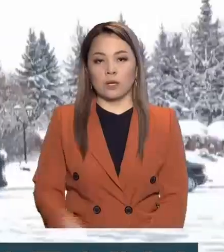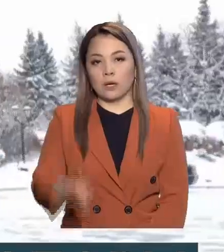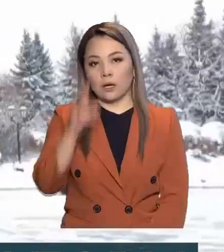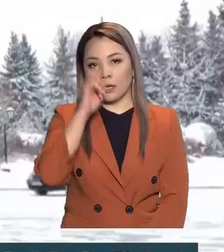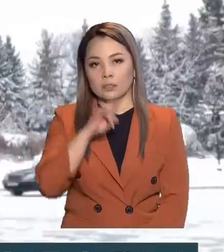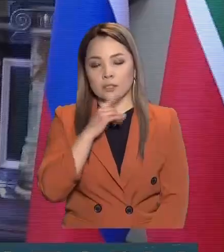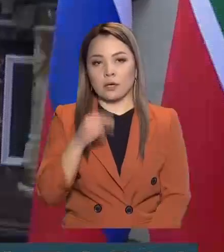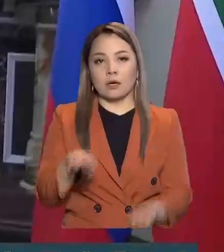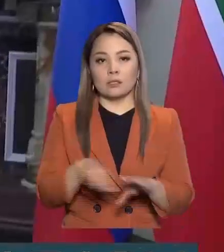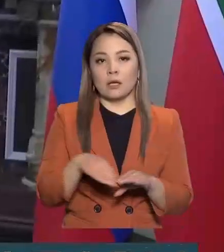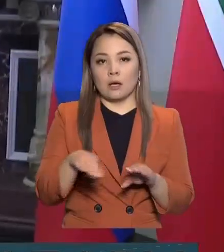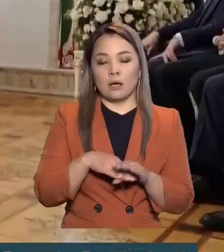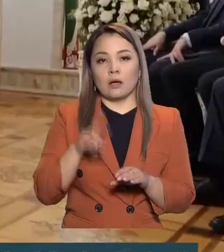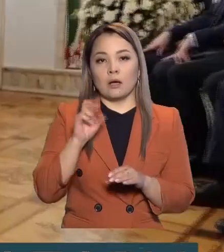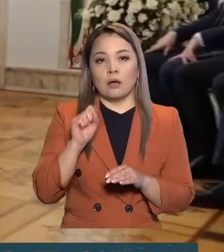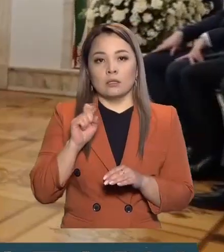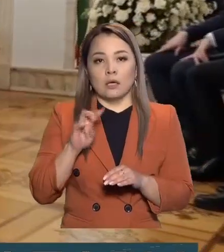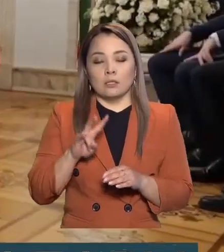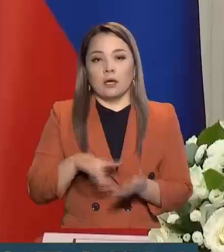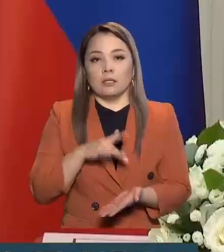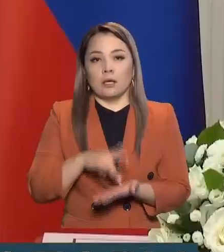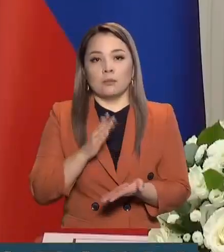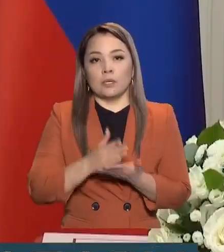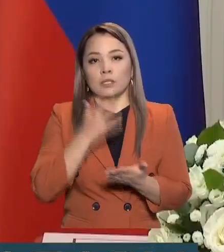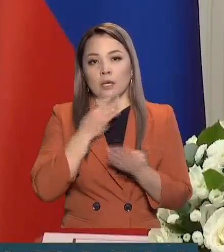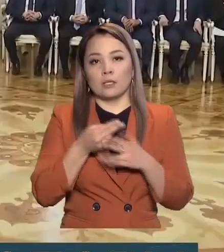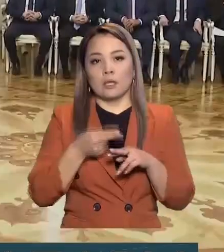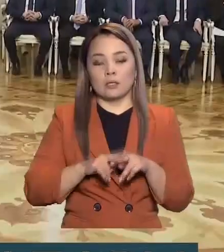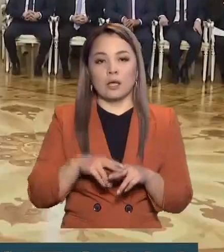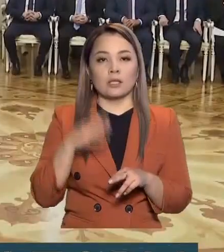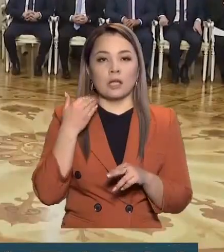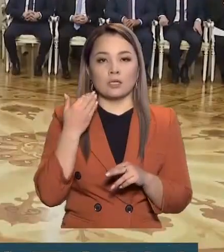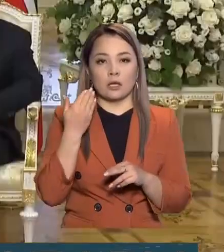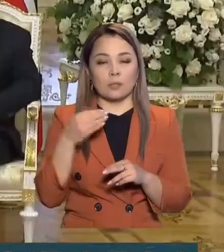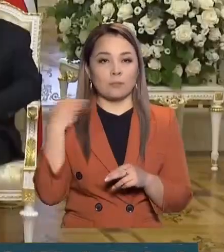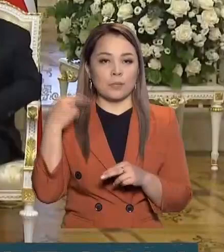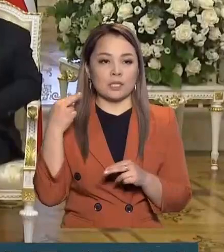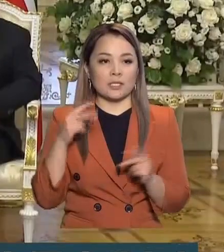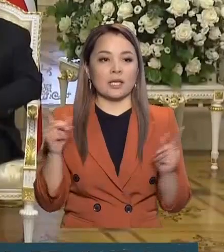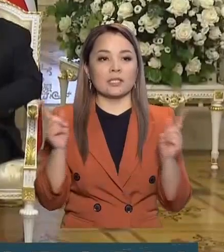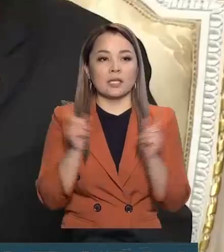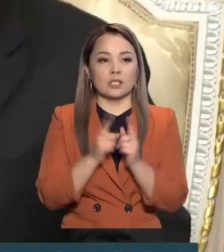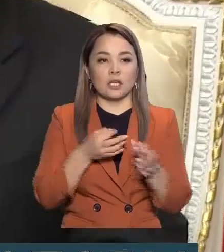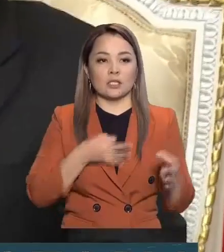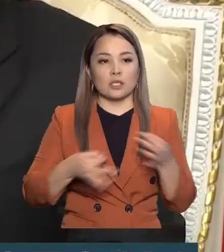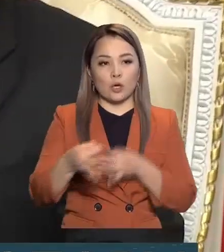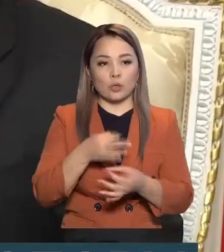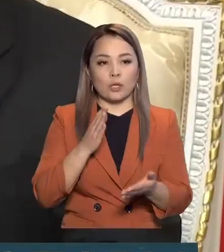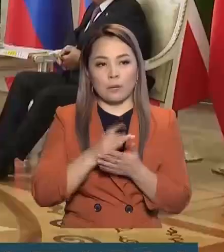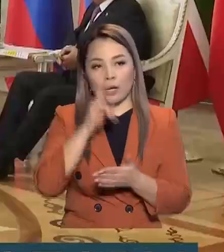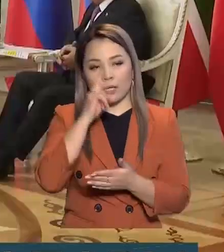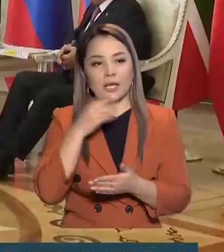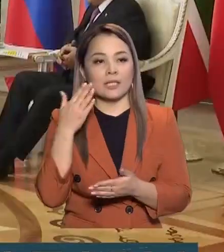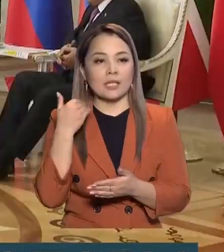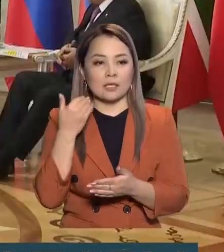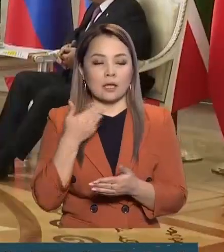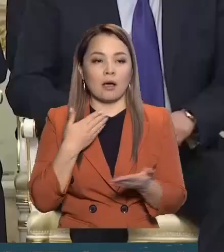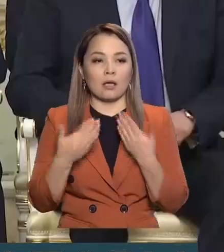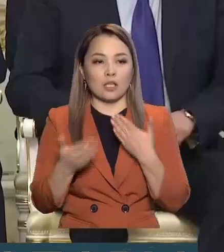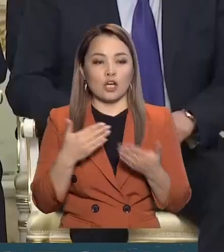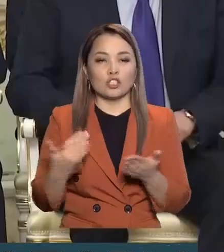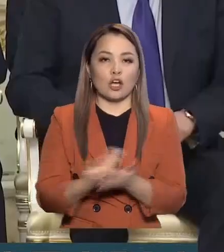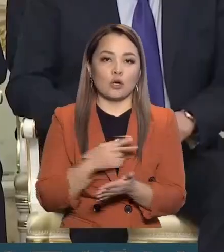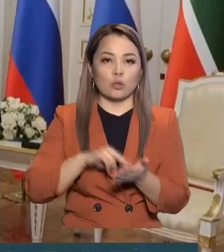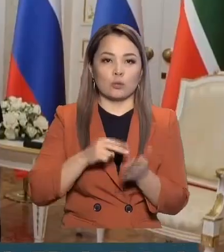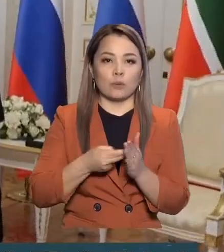Казак казнас галган Казан галасна сапар. Касым Жомарт Токаев Татарстан президент мен келиссөздөр жүргүздү. Казак татар катнасындагы жаңа